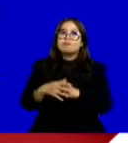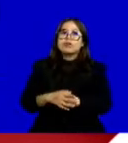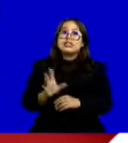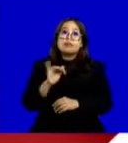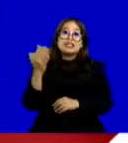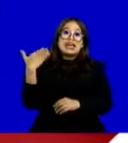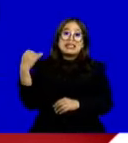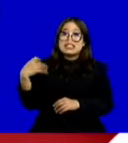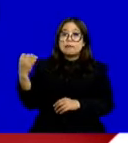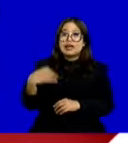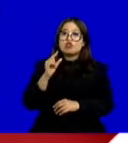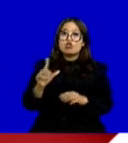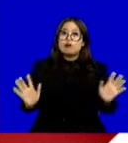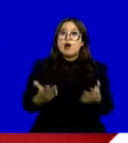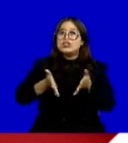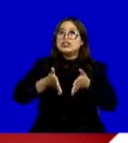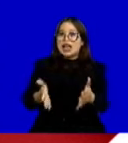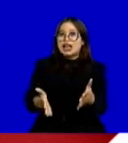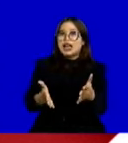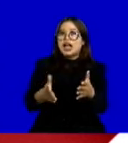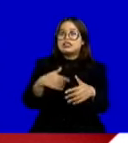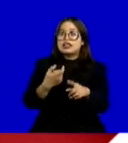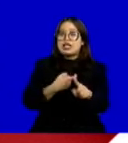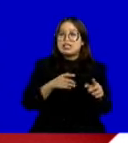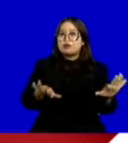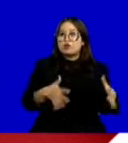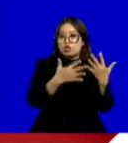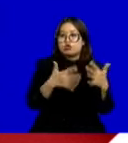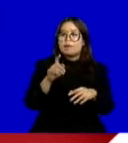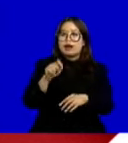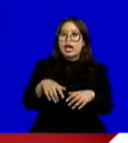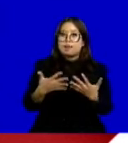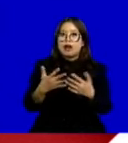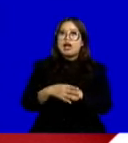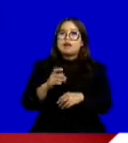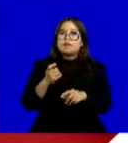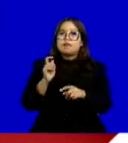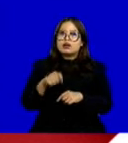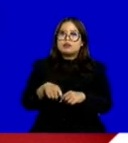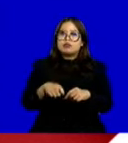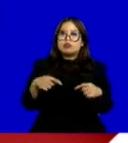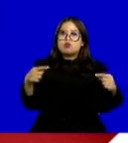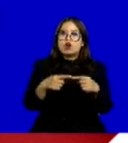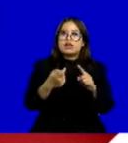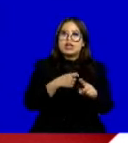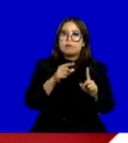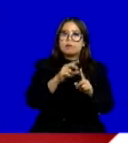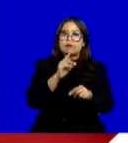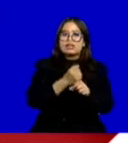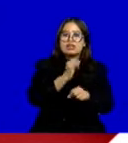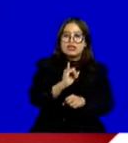bahwa untuk membangun jalan yang melalui pegunungan sudah menggunakan Islamic Development Bank untuk menghubungkan dari Perigi ke Popo inilah